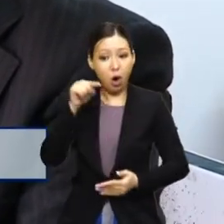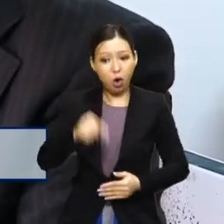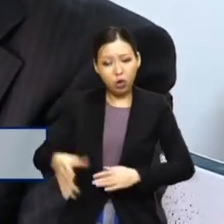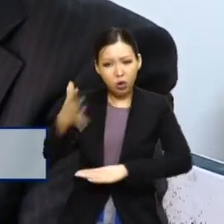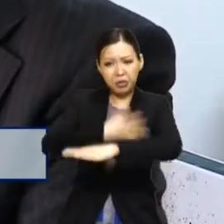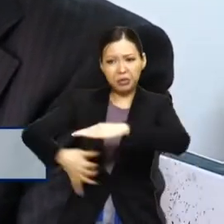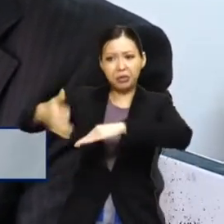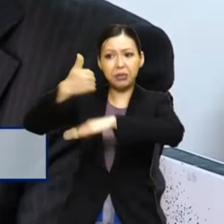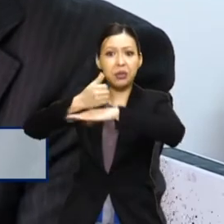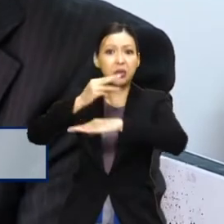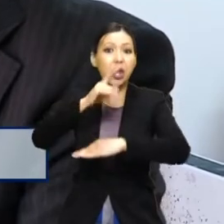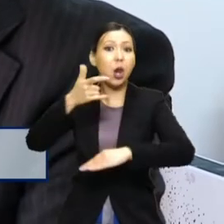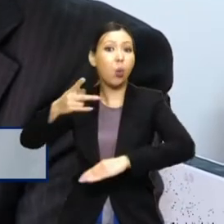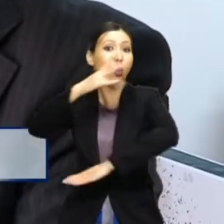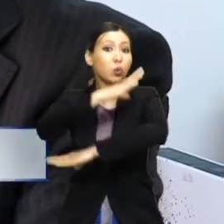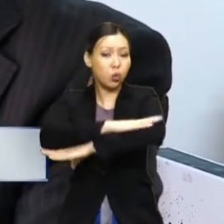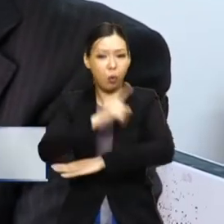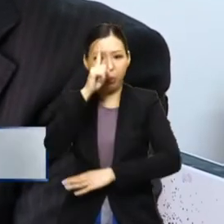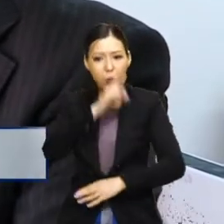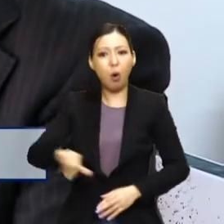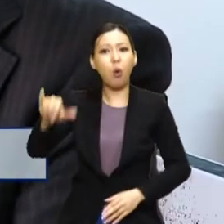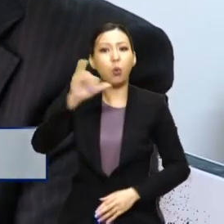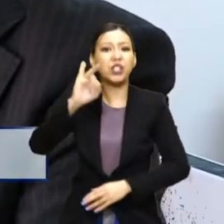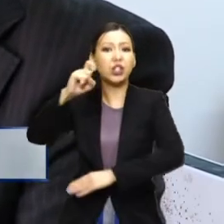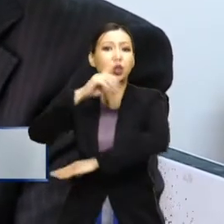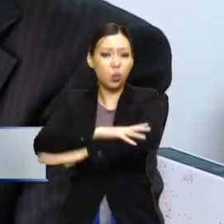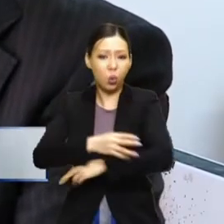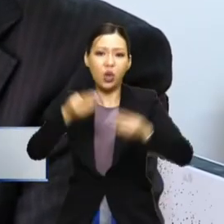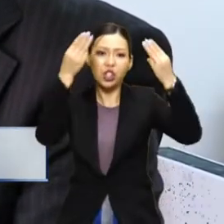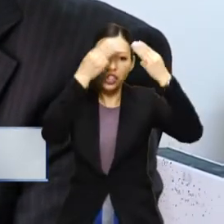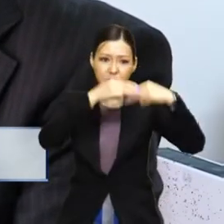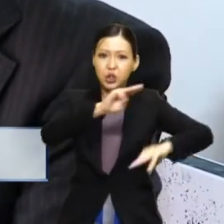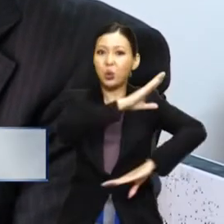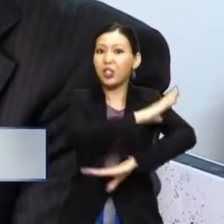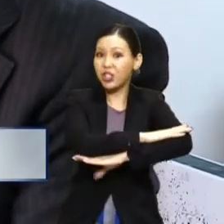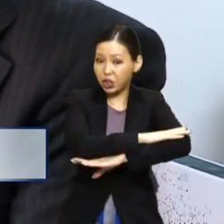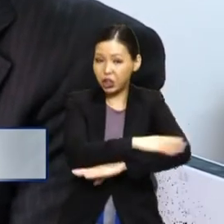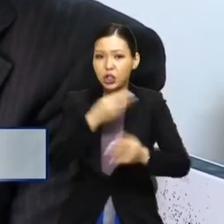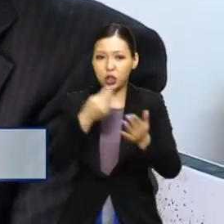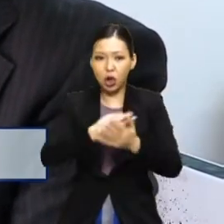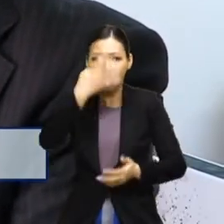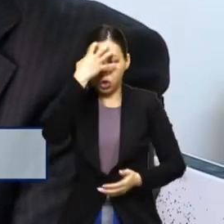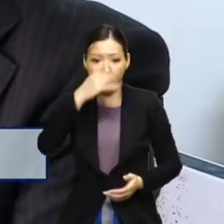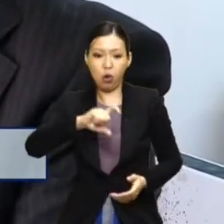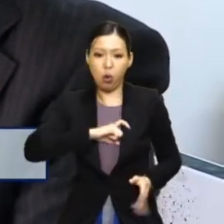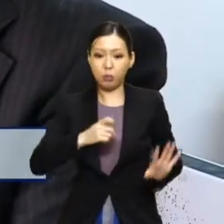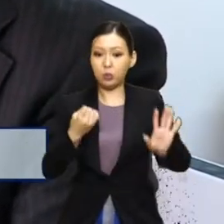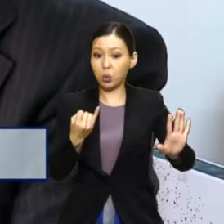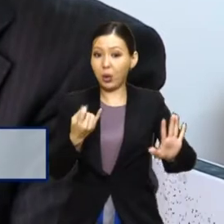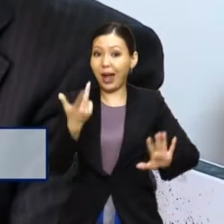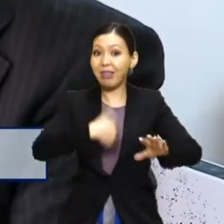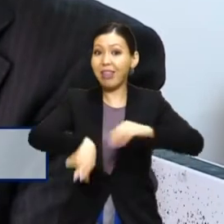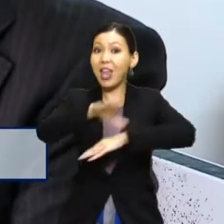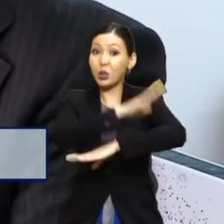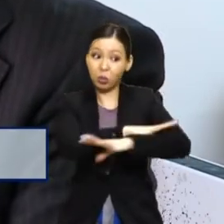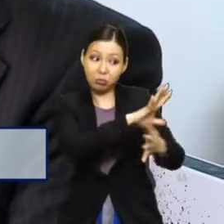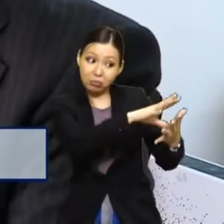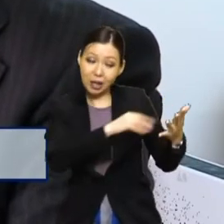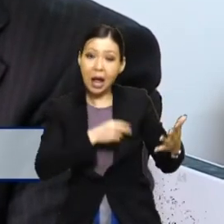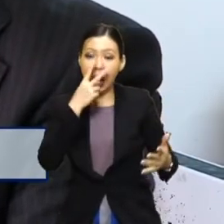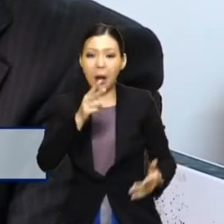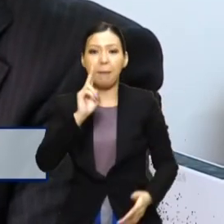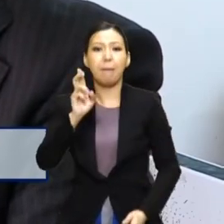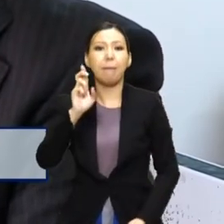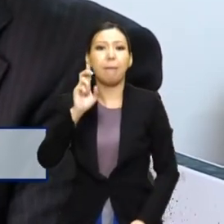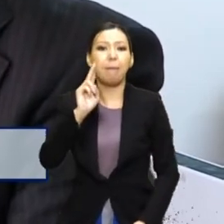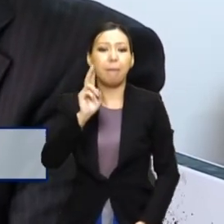их сургууль одоо Монгол улсын их сургууль шинэ тухайн технологийн их сургууль гэдэг жишээлбэл төрийн эмчийн 6 их сургуулиуд дээр аваад үзэхэд бол үндсэндээ бакалаврын сургууль